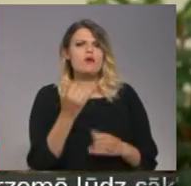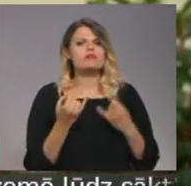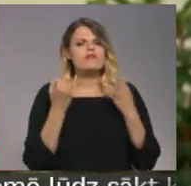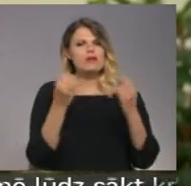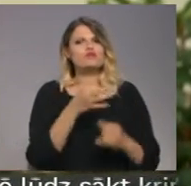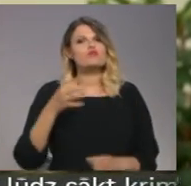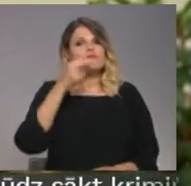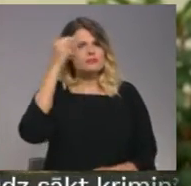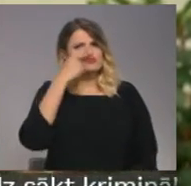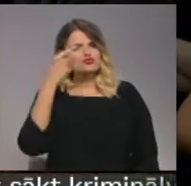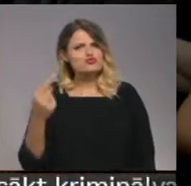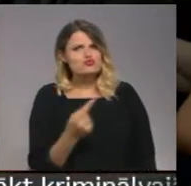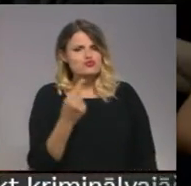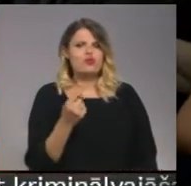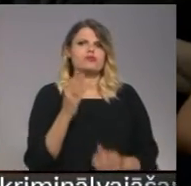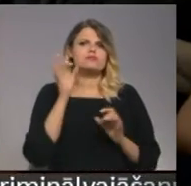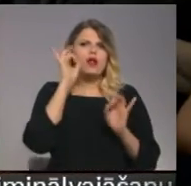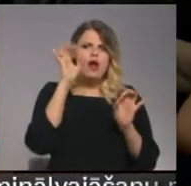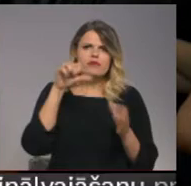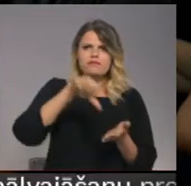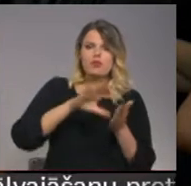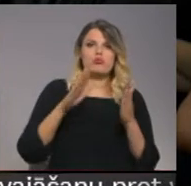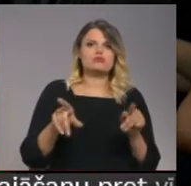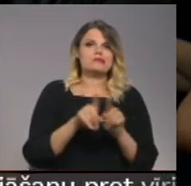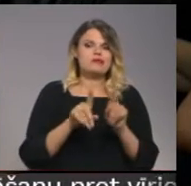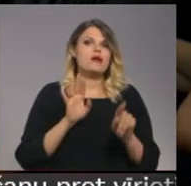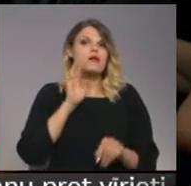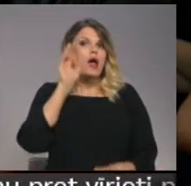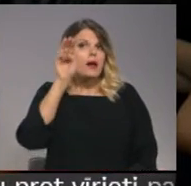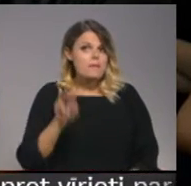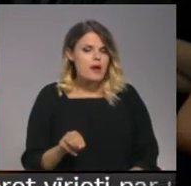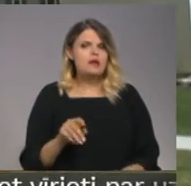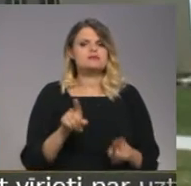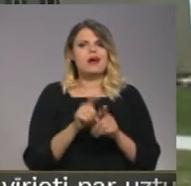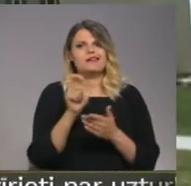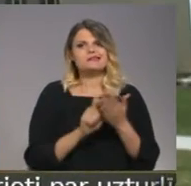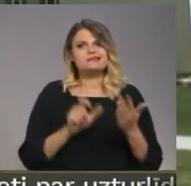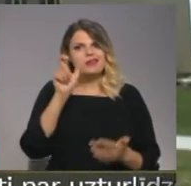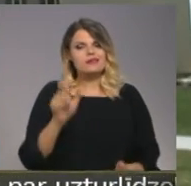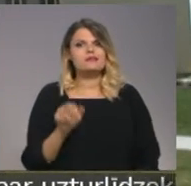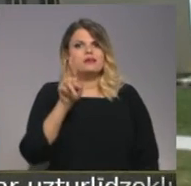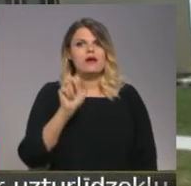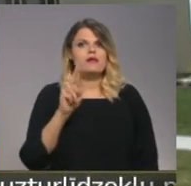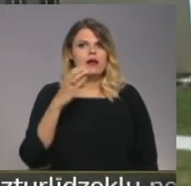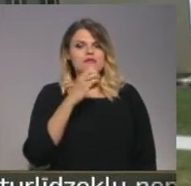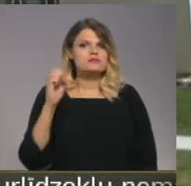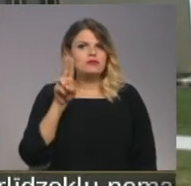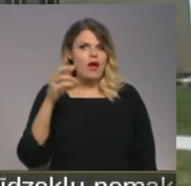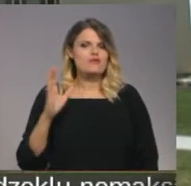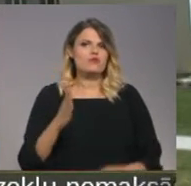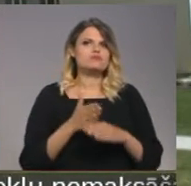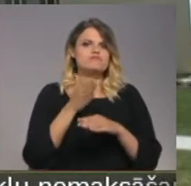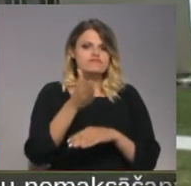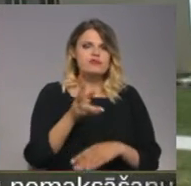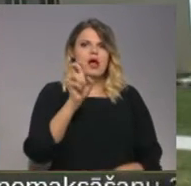rakstniekiem, vēsturniekiem un žurnālistiem notiks arī nākamā mēnesi. Tostarp dzejniece Anna Rancāne ar mūziķi Ingaru Gusānu viesosies